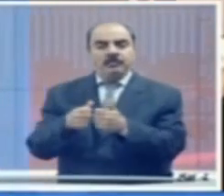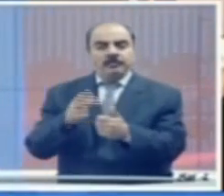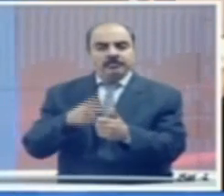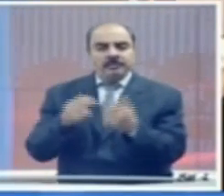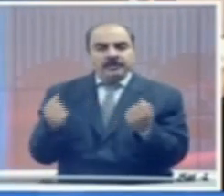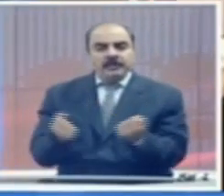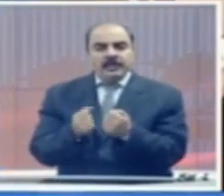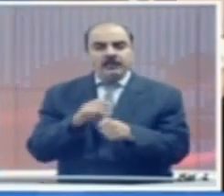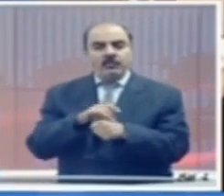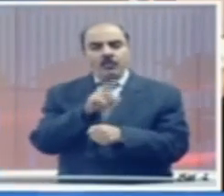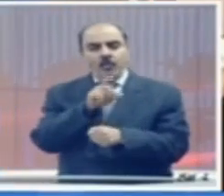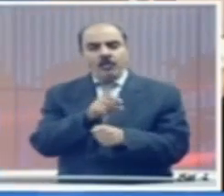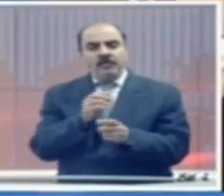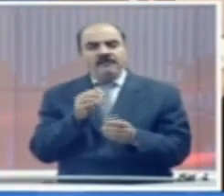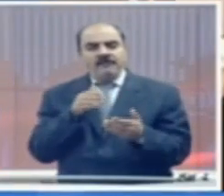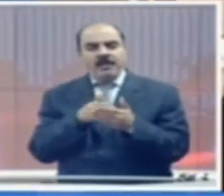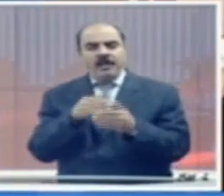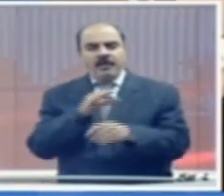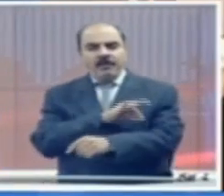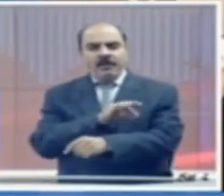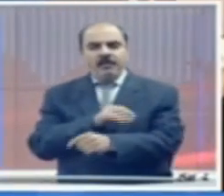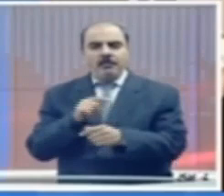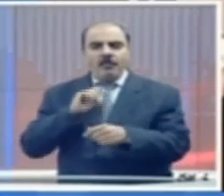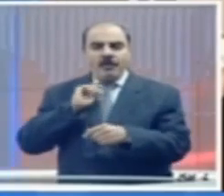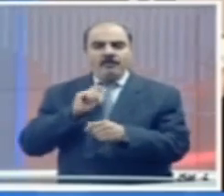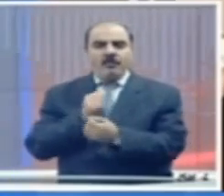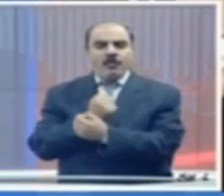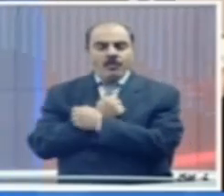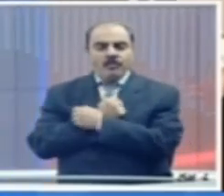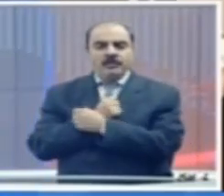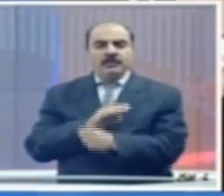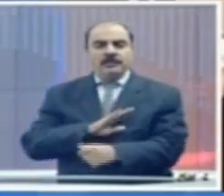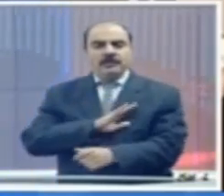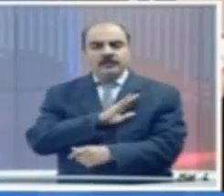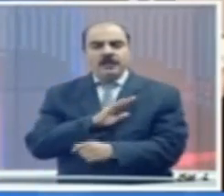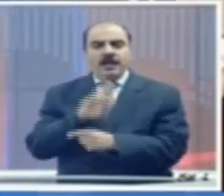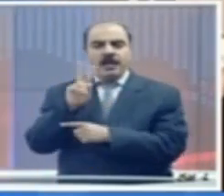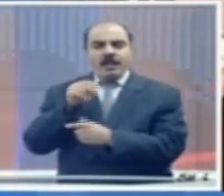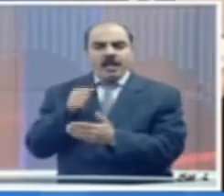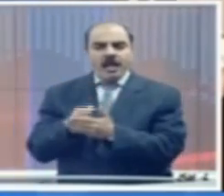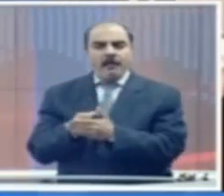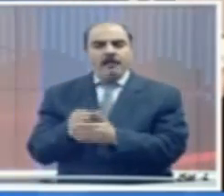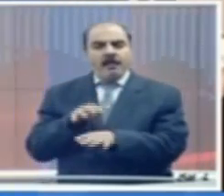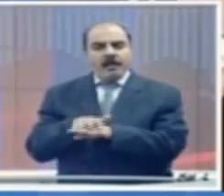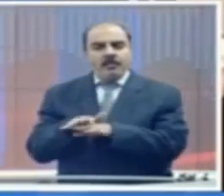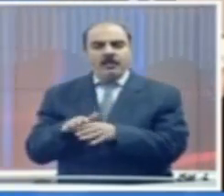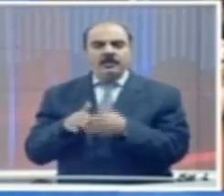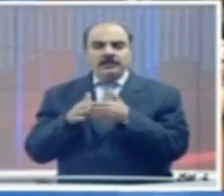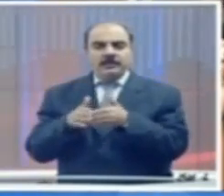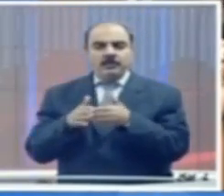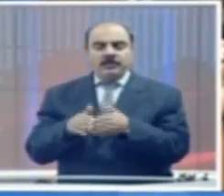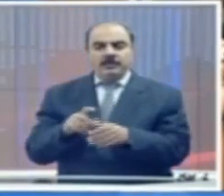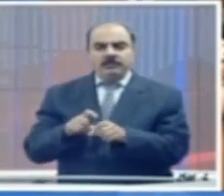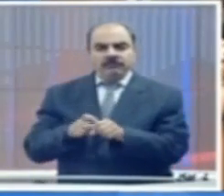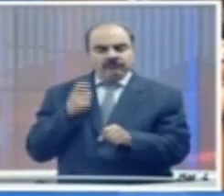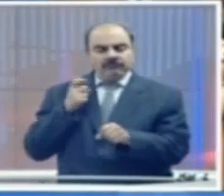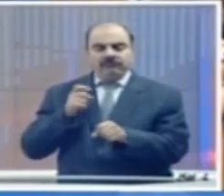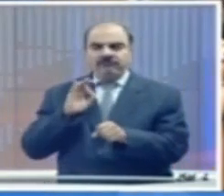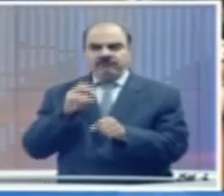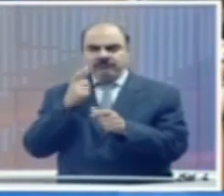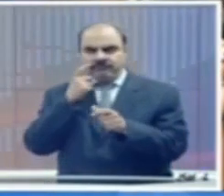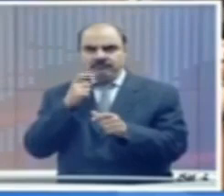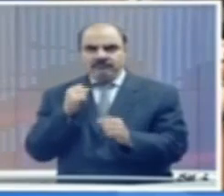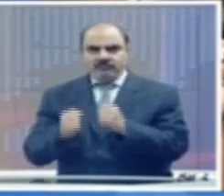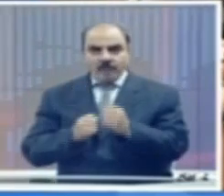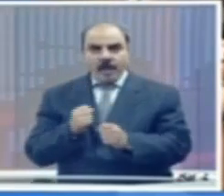من تدريب الفرق الطبية تمهيدا لتشغيل التجريبي تباعا بمحافظات الأقصر الإسماعيلية جنوب سيناء